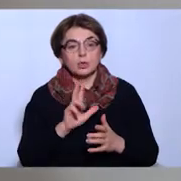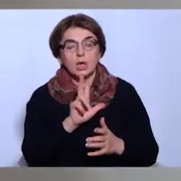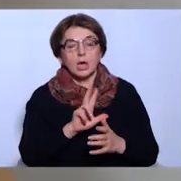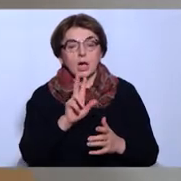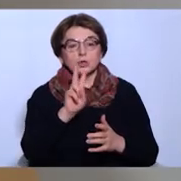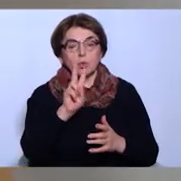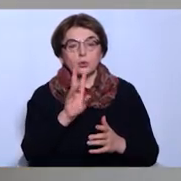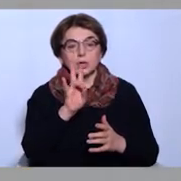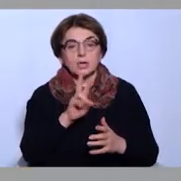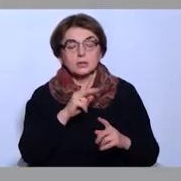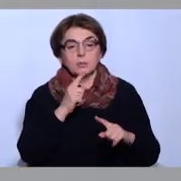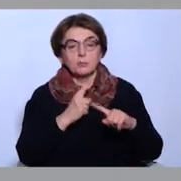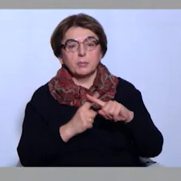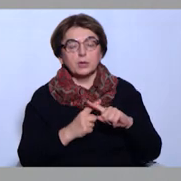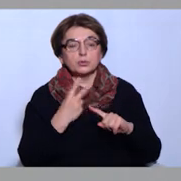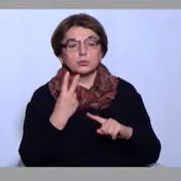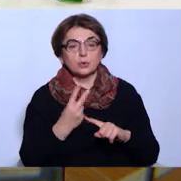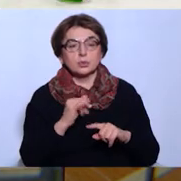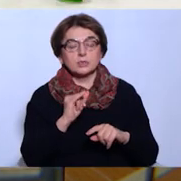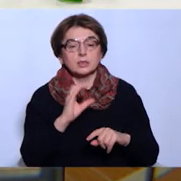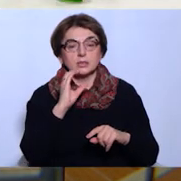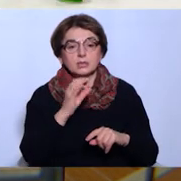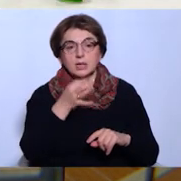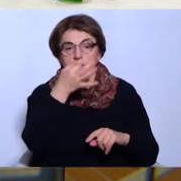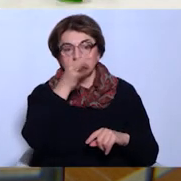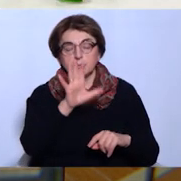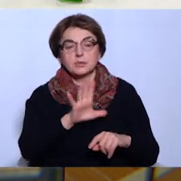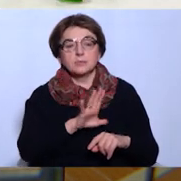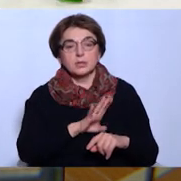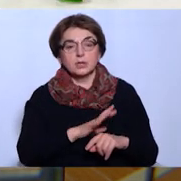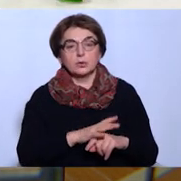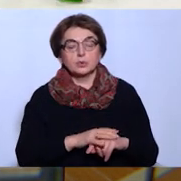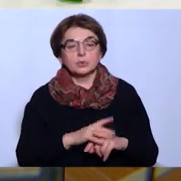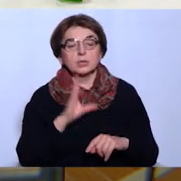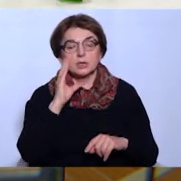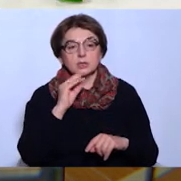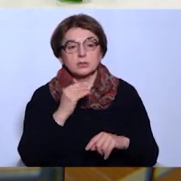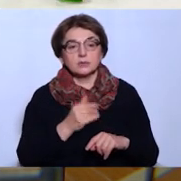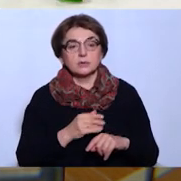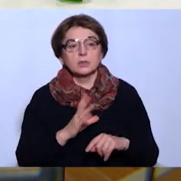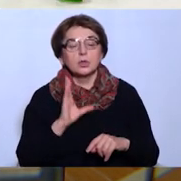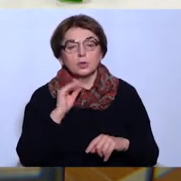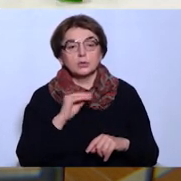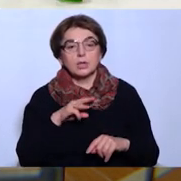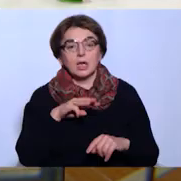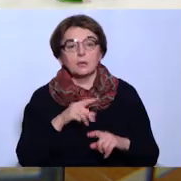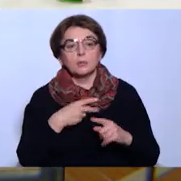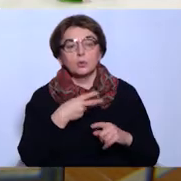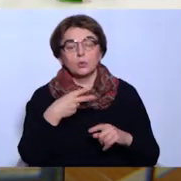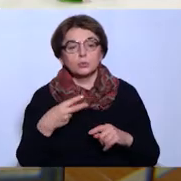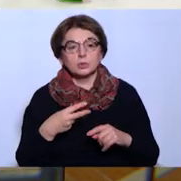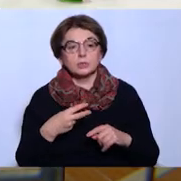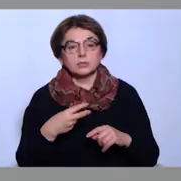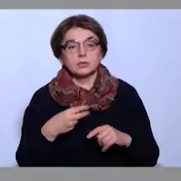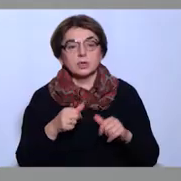CnH2n+2. სადაც n შეიძლება იყოს ნებისმიერი ნატურალური რიცხვი. როდესაც n უდრის 1-ს, თქვენს კარგად ხედავთ,